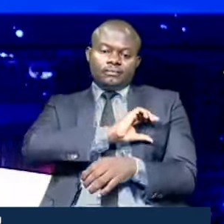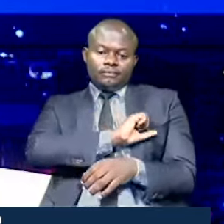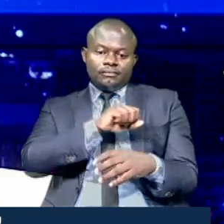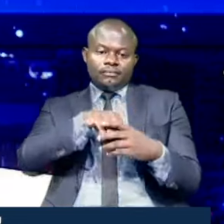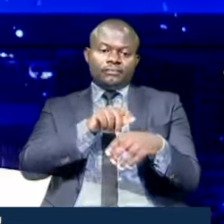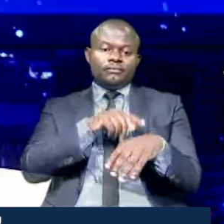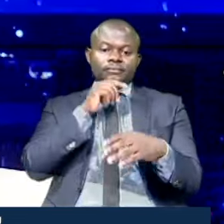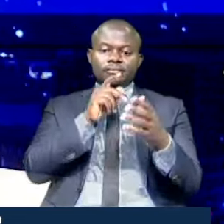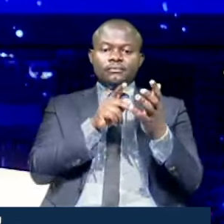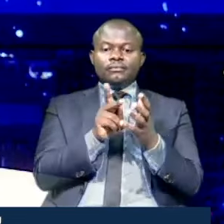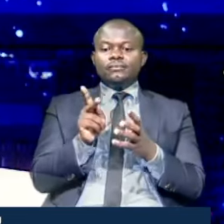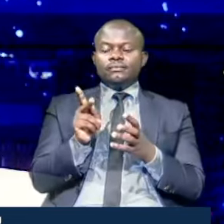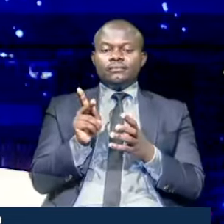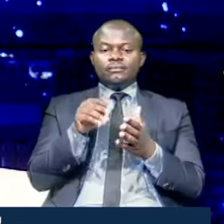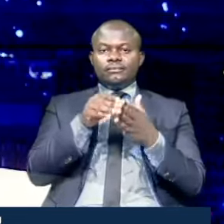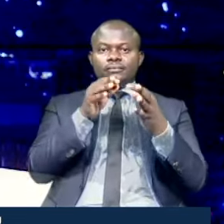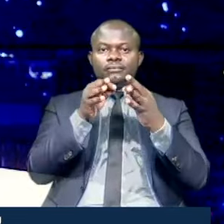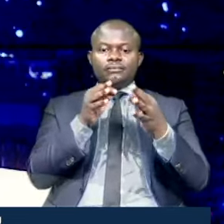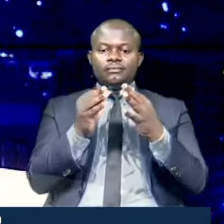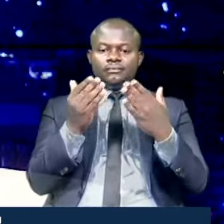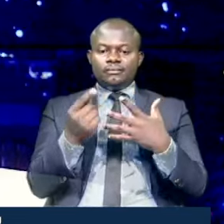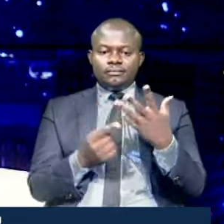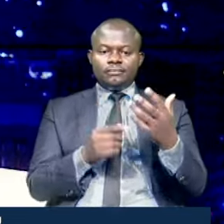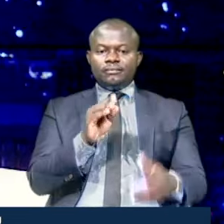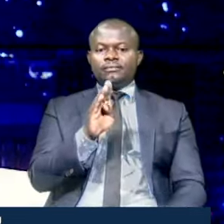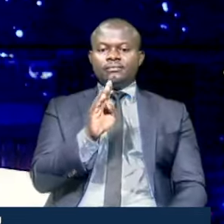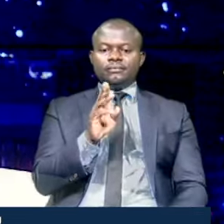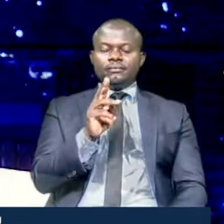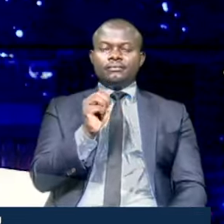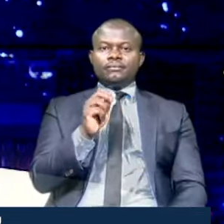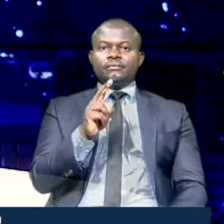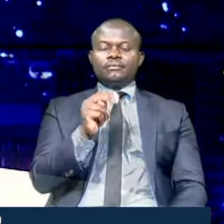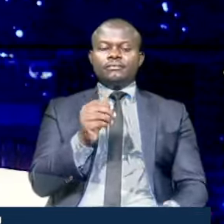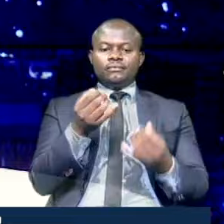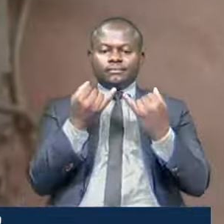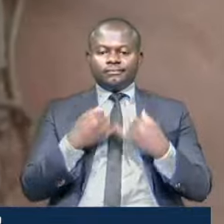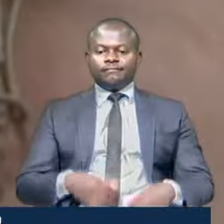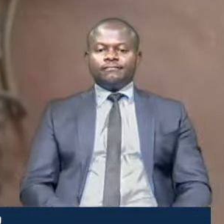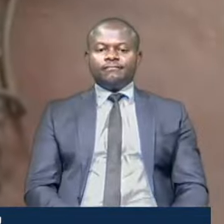gihe atarishyura. Mugenzi wacu Bosco Kwizera ari kumwe na Bienvenue Mbarushimana baratubwira ibindi.